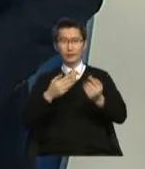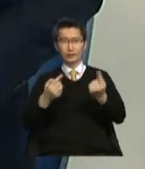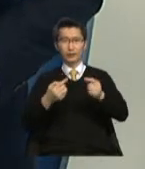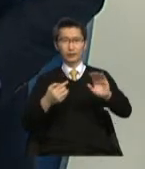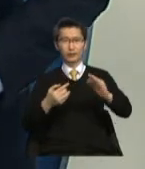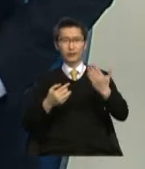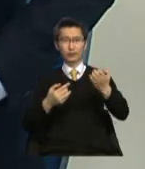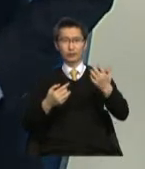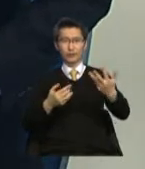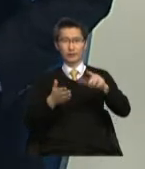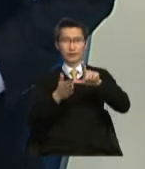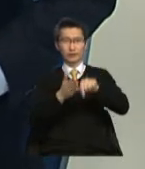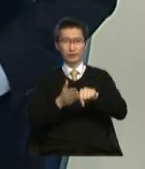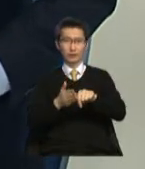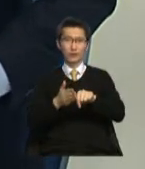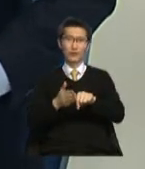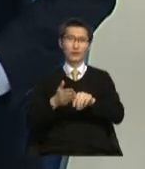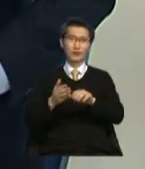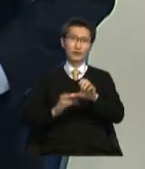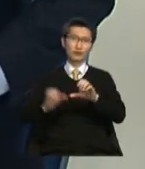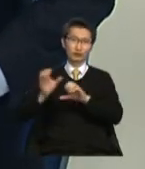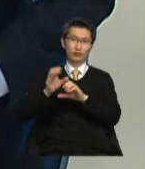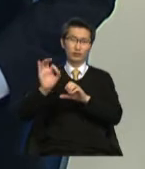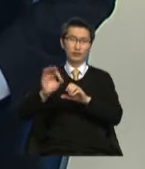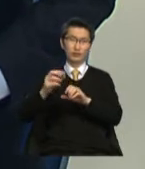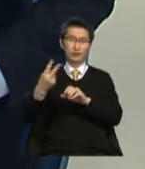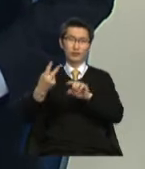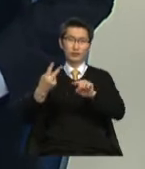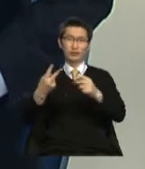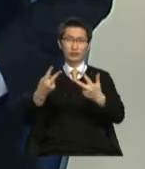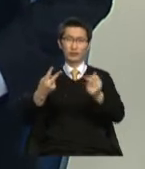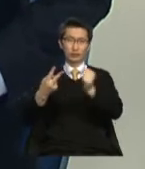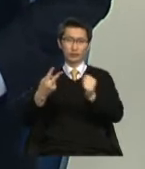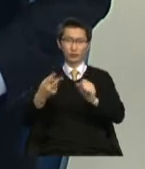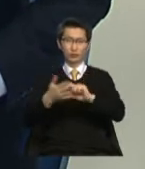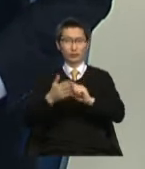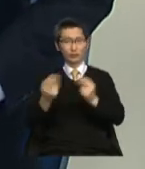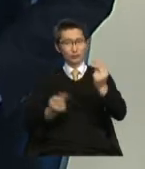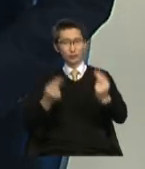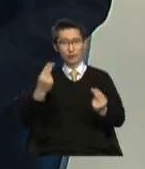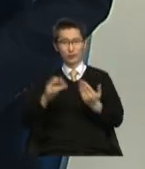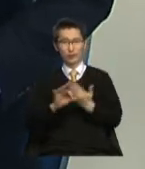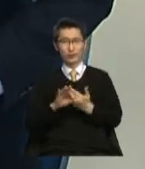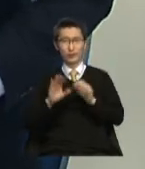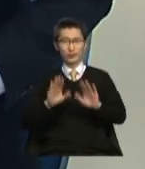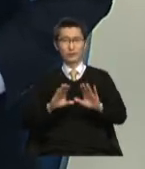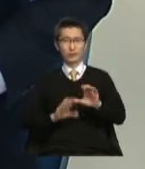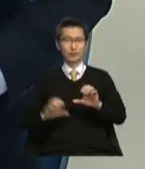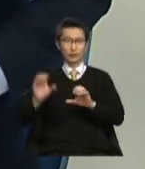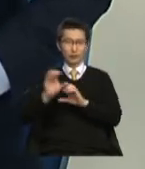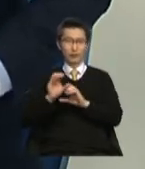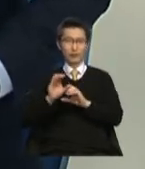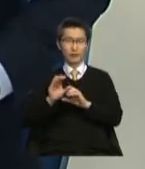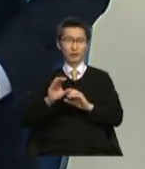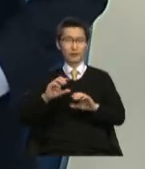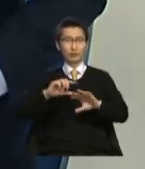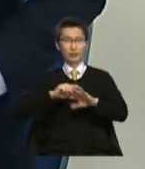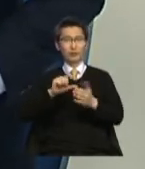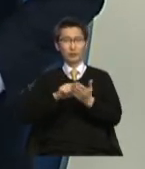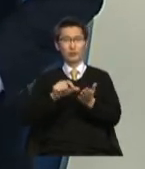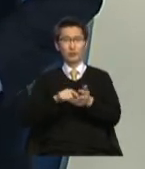1998년에 도 최저임금 인상률이 2.7% 였던 것에 비춰보면 이번 인상률은 상당히